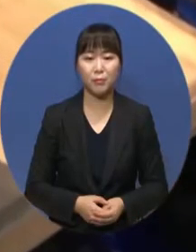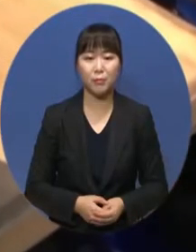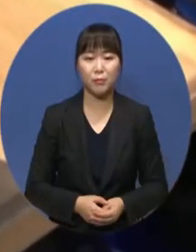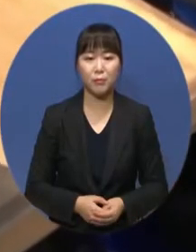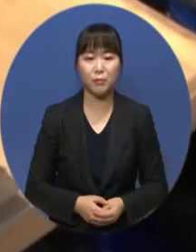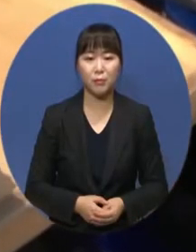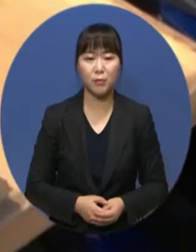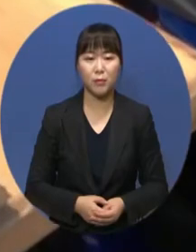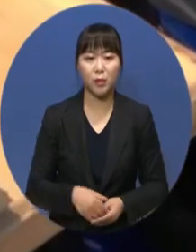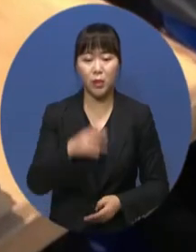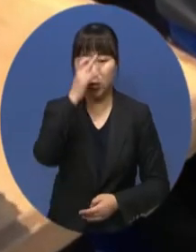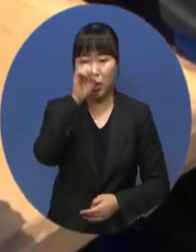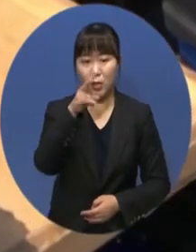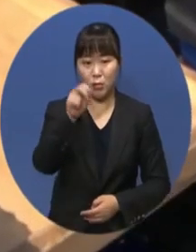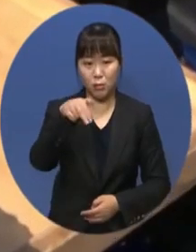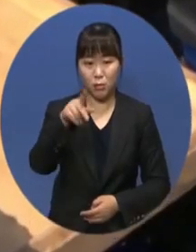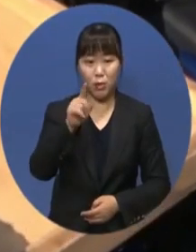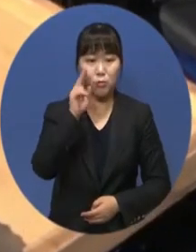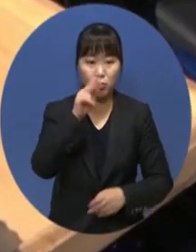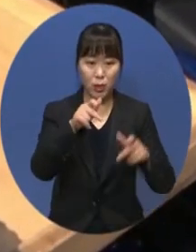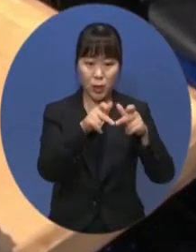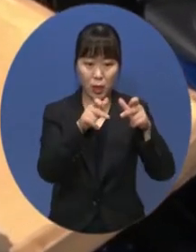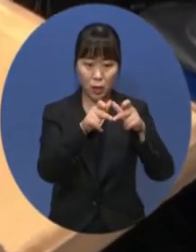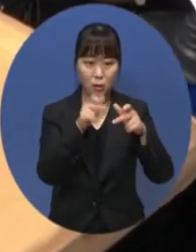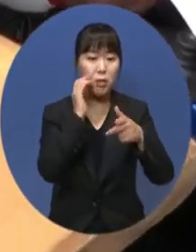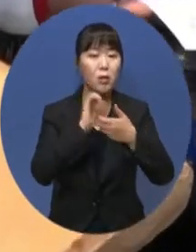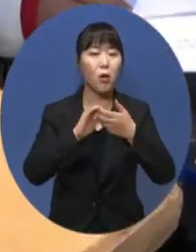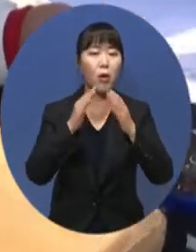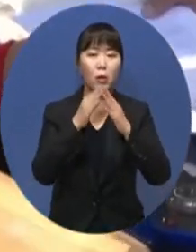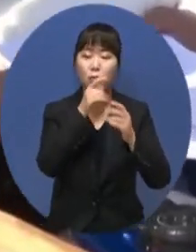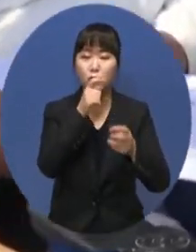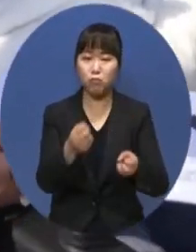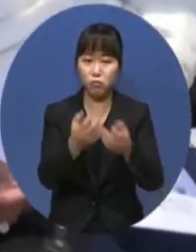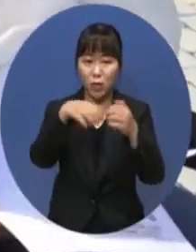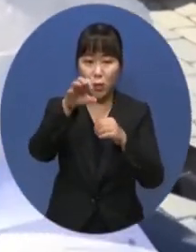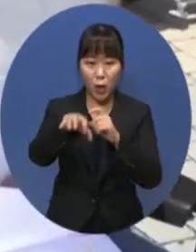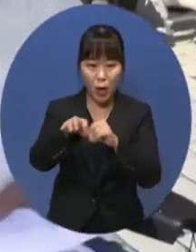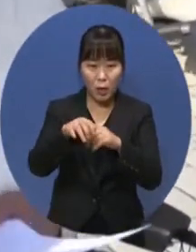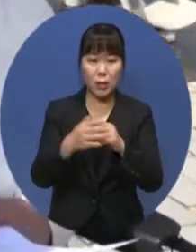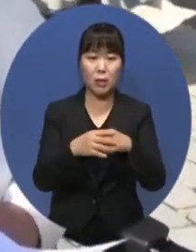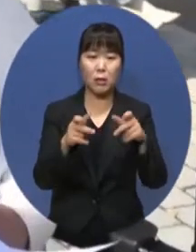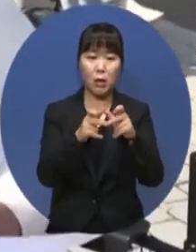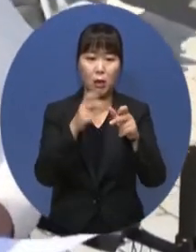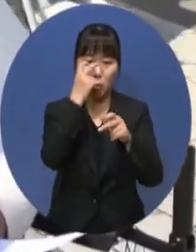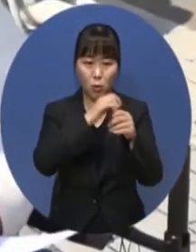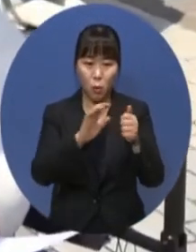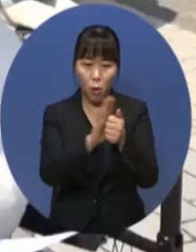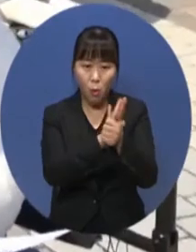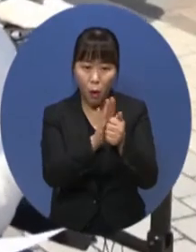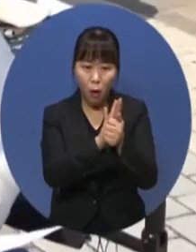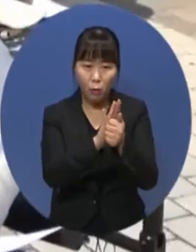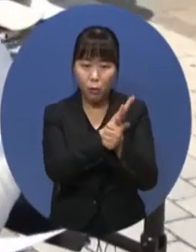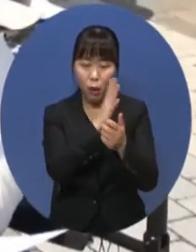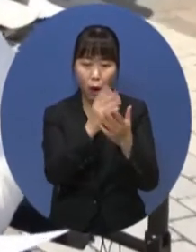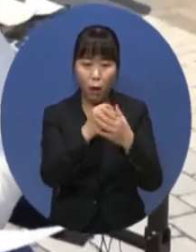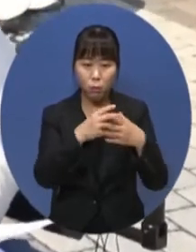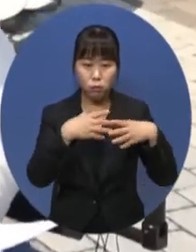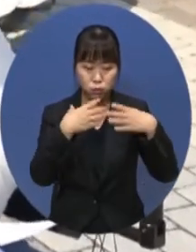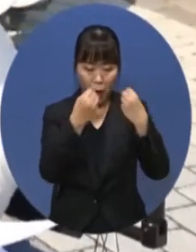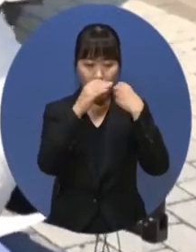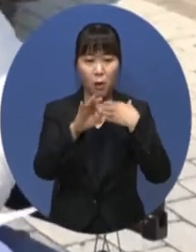최양자 중증장애인은 청와대 분사 앞에서 장애인 돌봄 서비스가 중단되면 양쪽 손을 움직이지